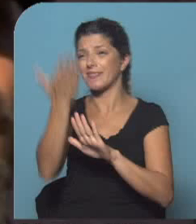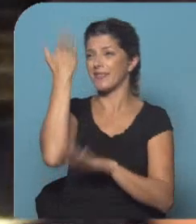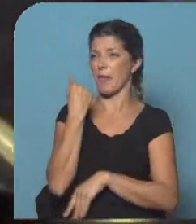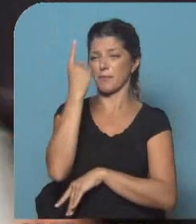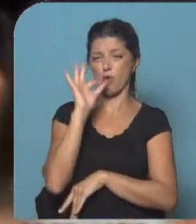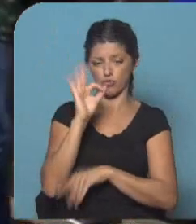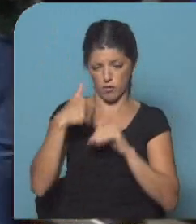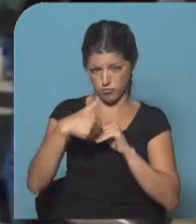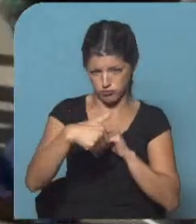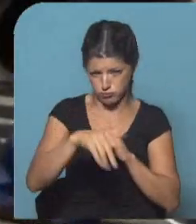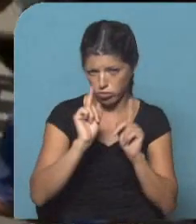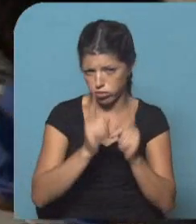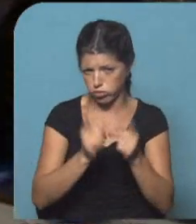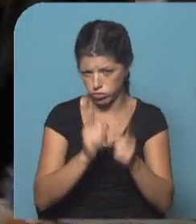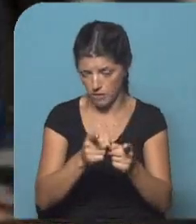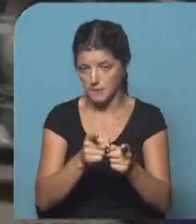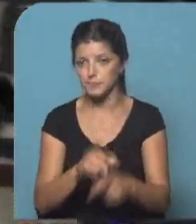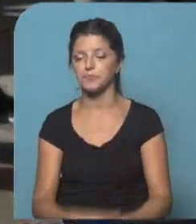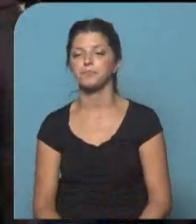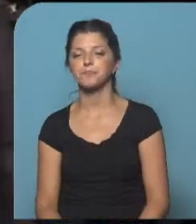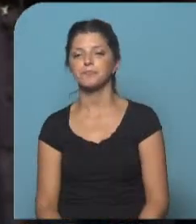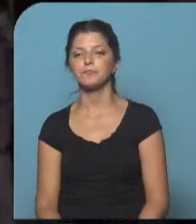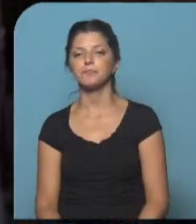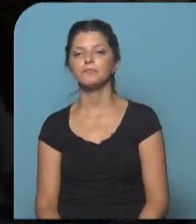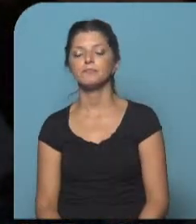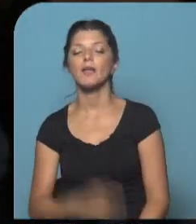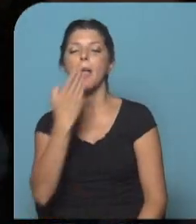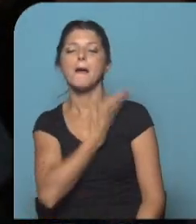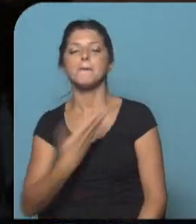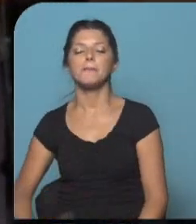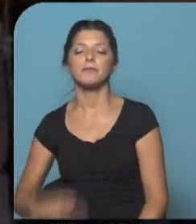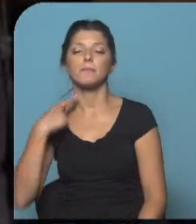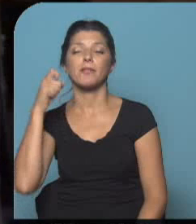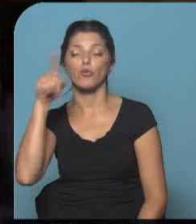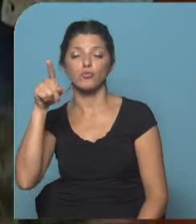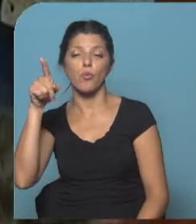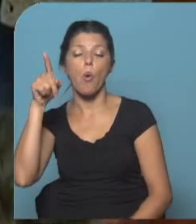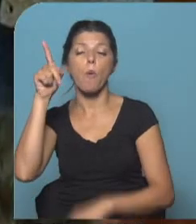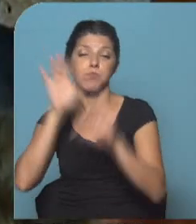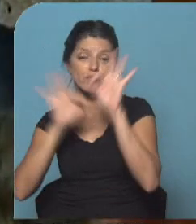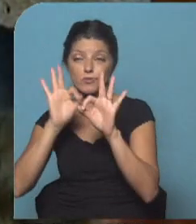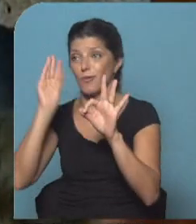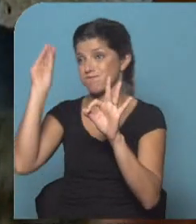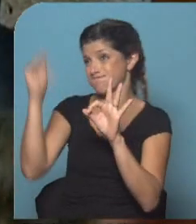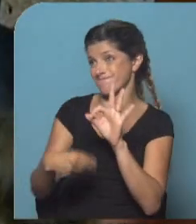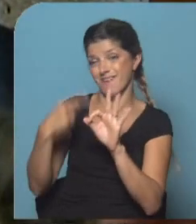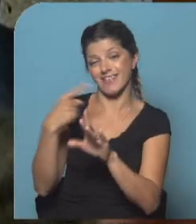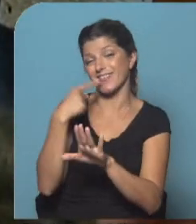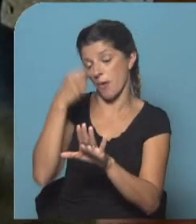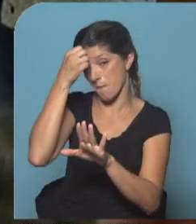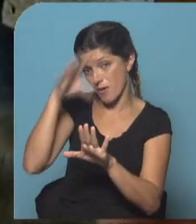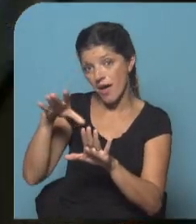de octubre. La receta de Rajoy ha fracasado, afirmó Puigdemont, y como mínimo debemos